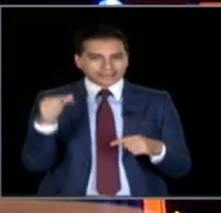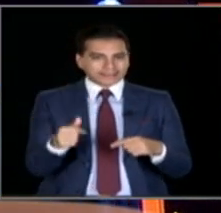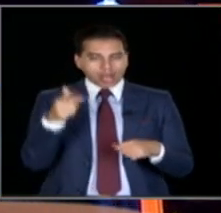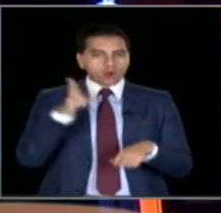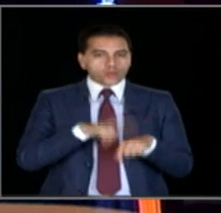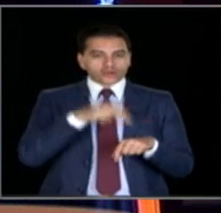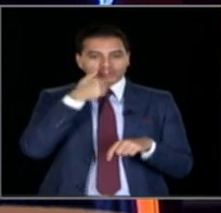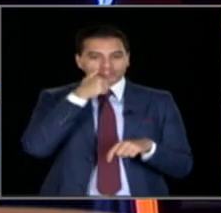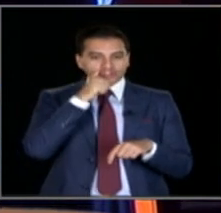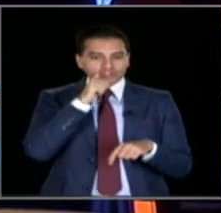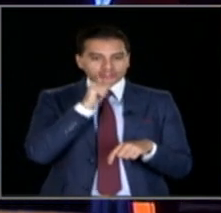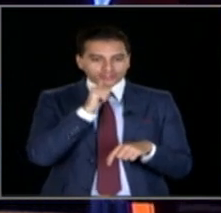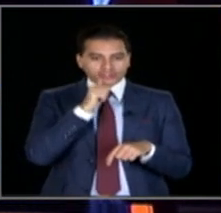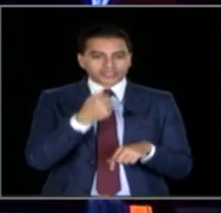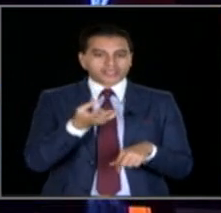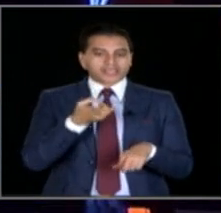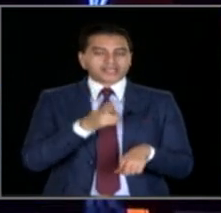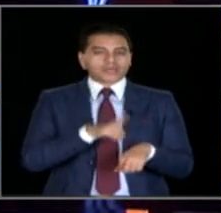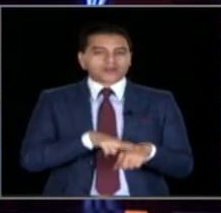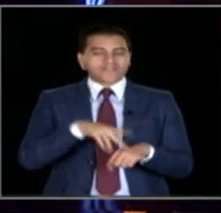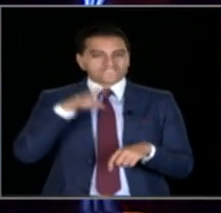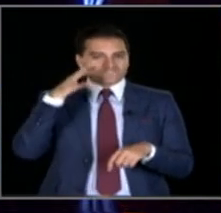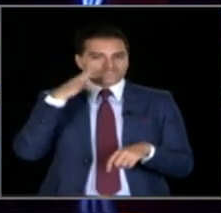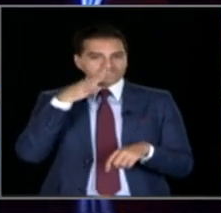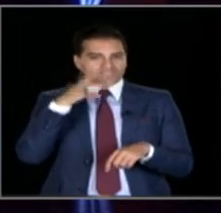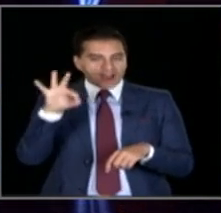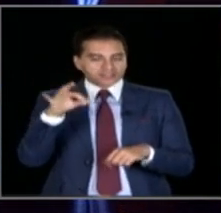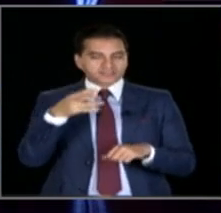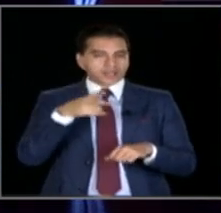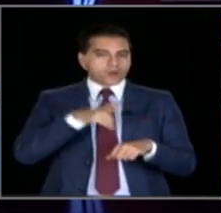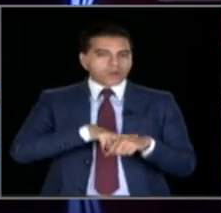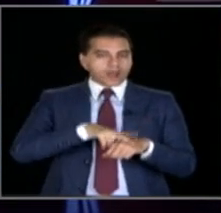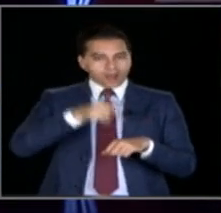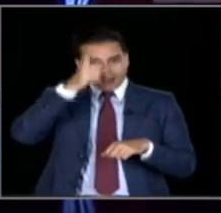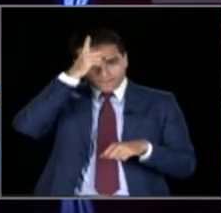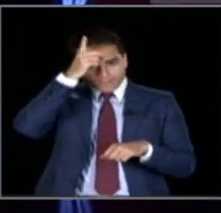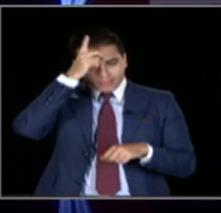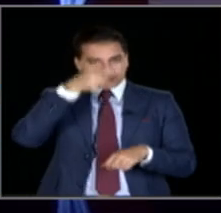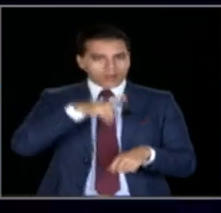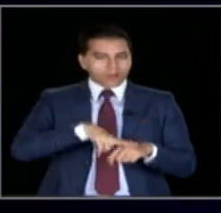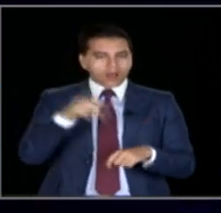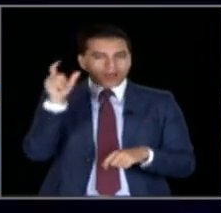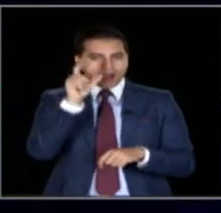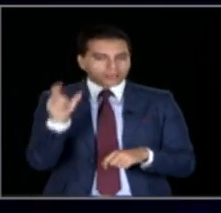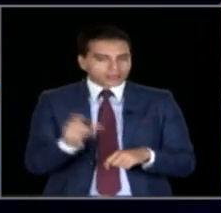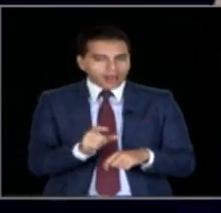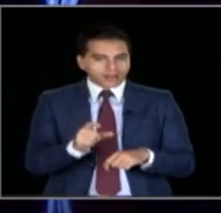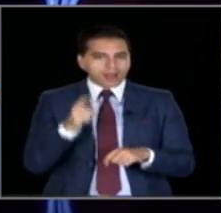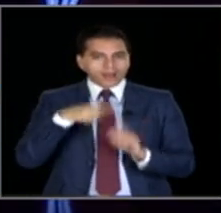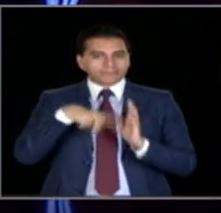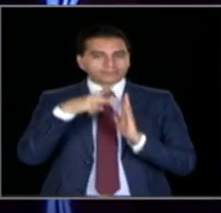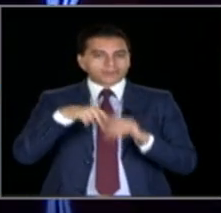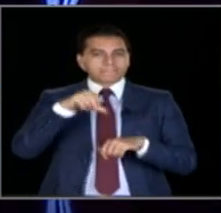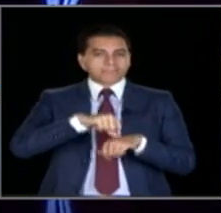والصين وفرنسا وألمانيا وإيطاليا. مصطفى محمود.